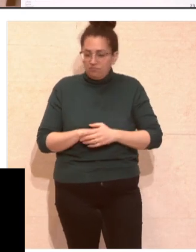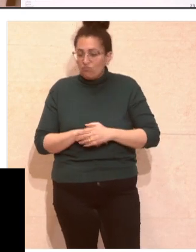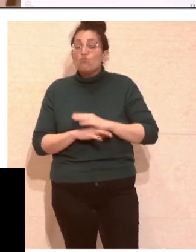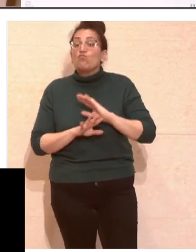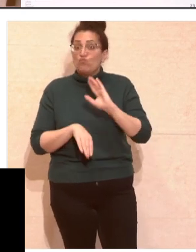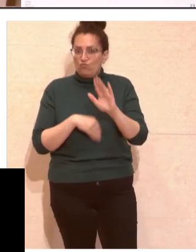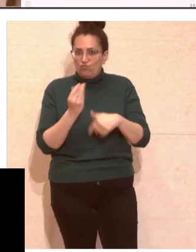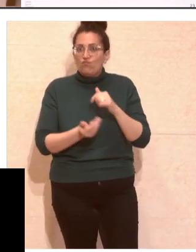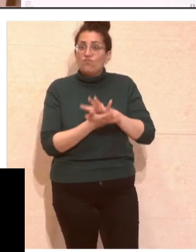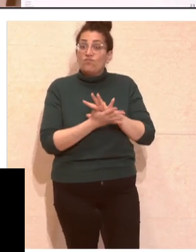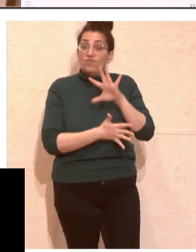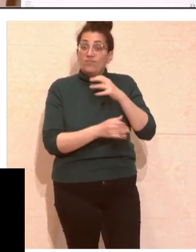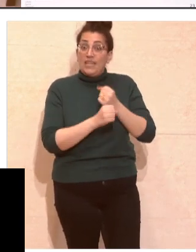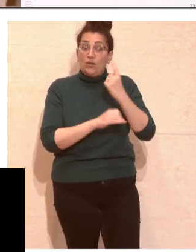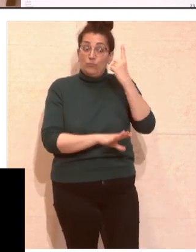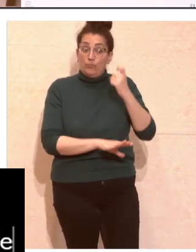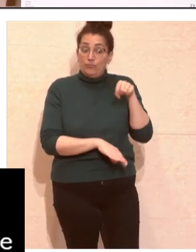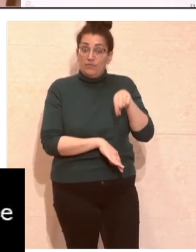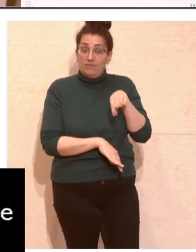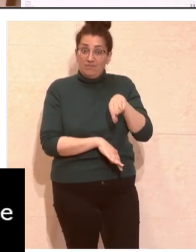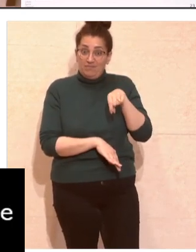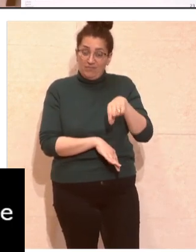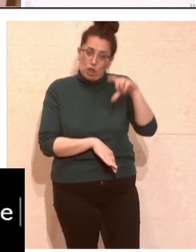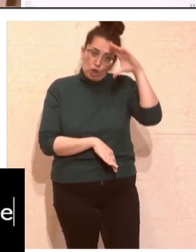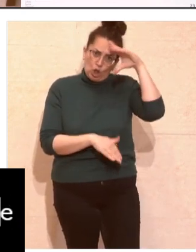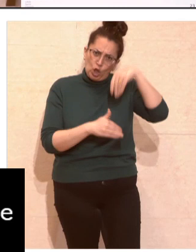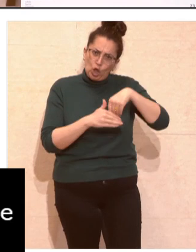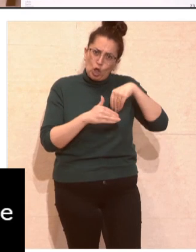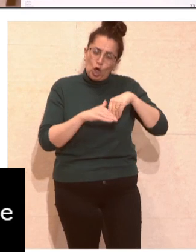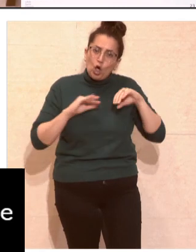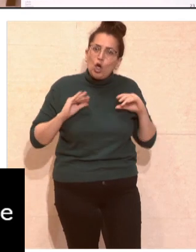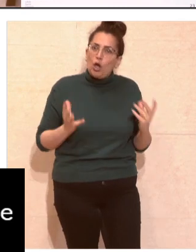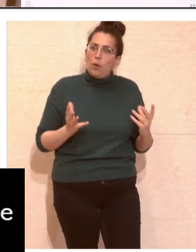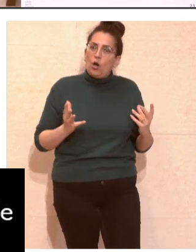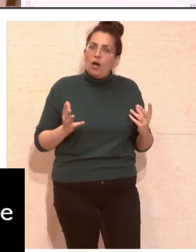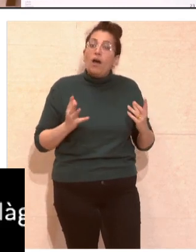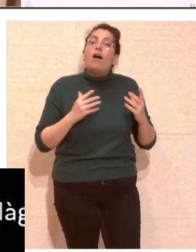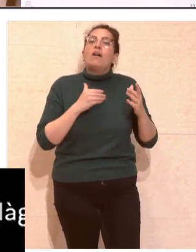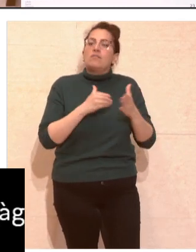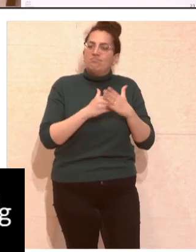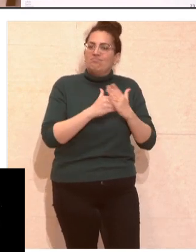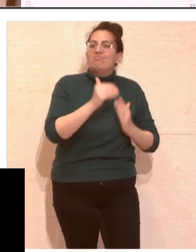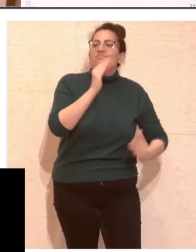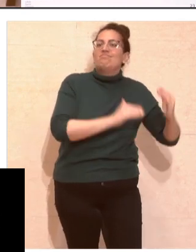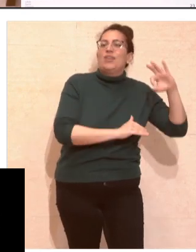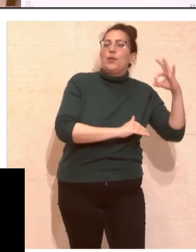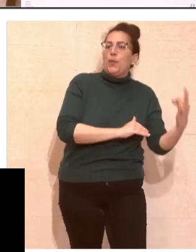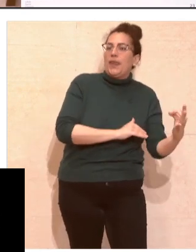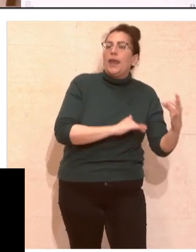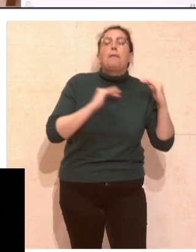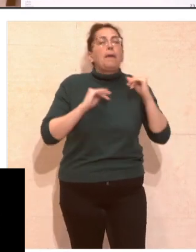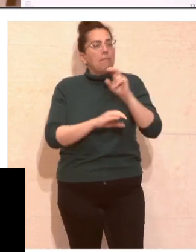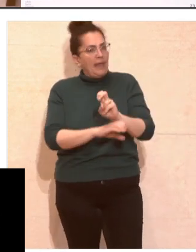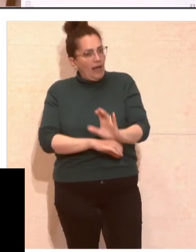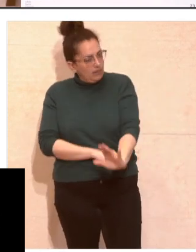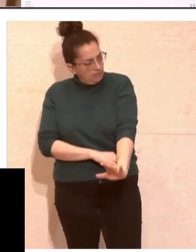de 5 ans, c'est que la composition du sommeil ressemble beaucoup plus celle de l'adulte, tout en ayant finalement potentiellement